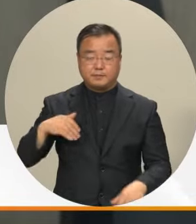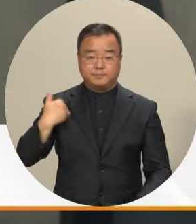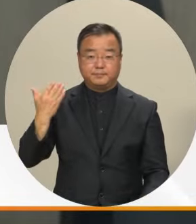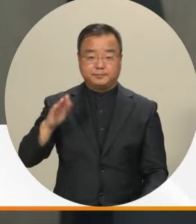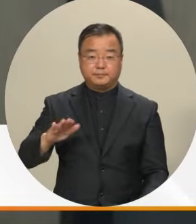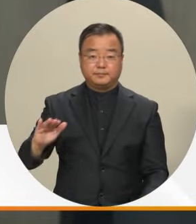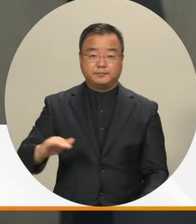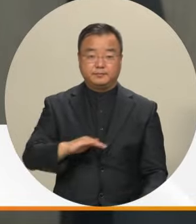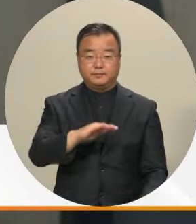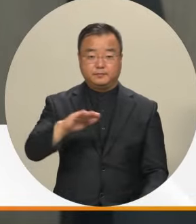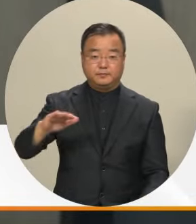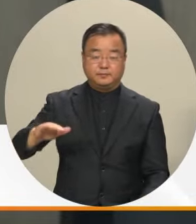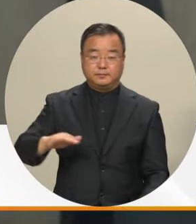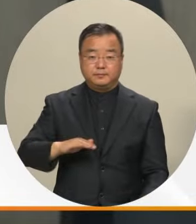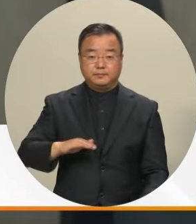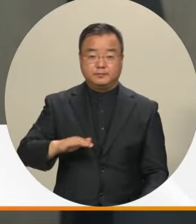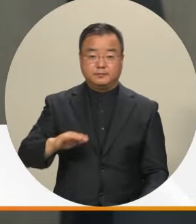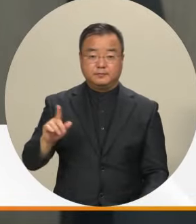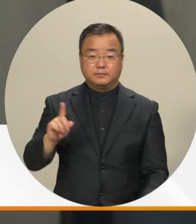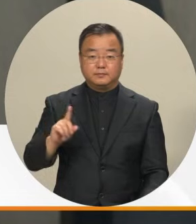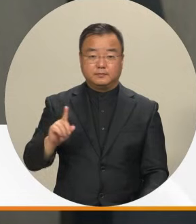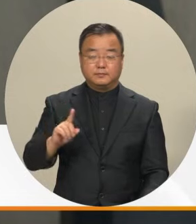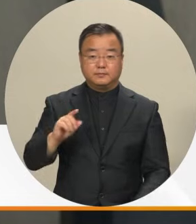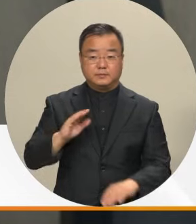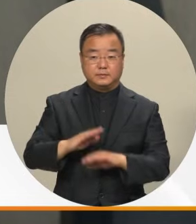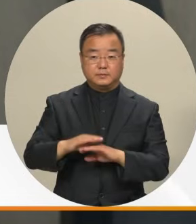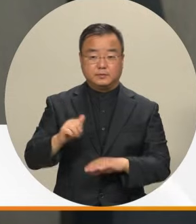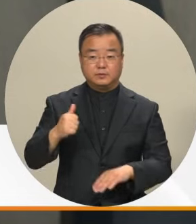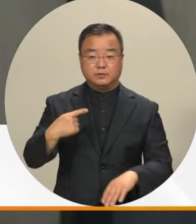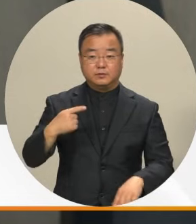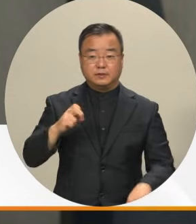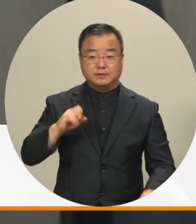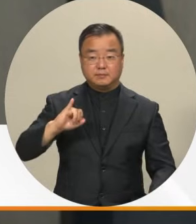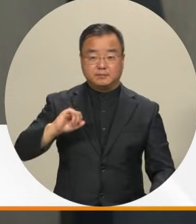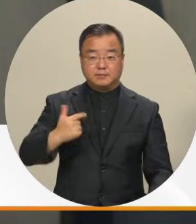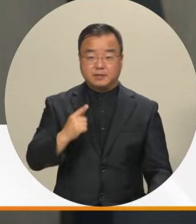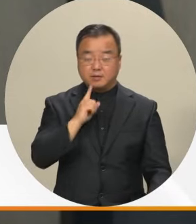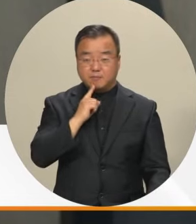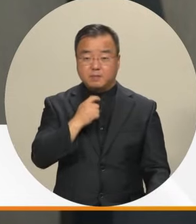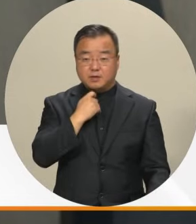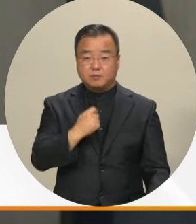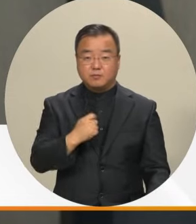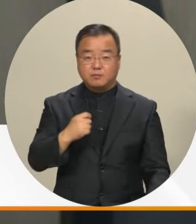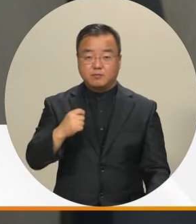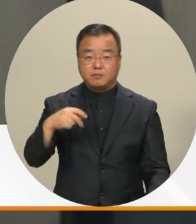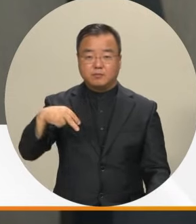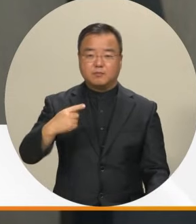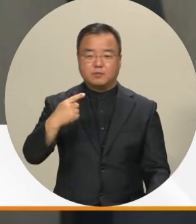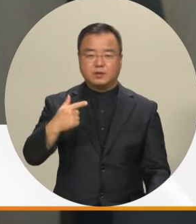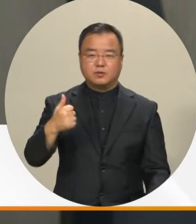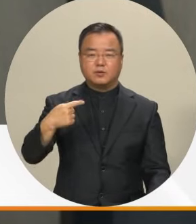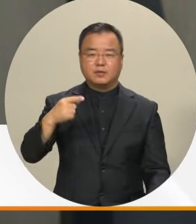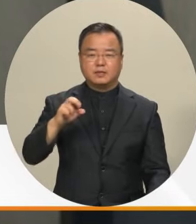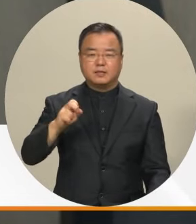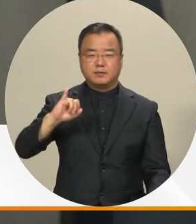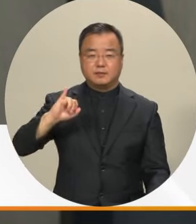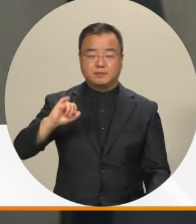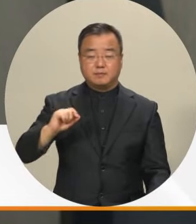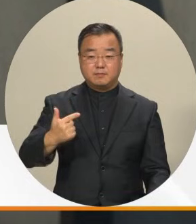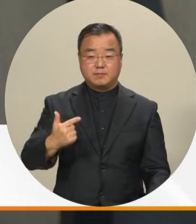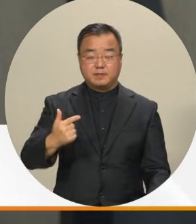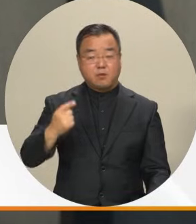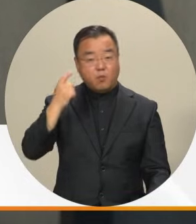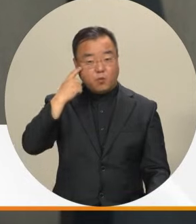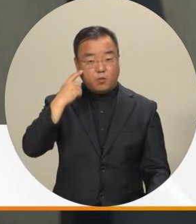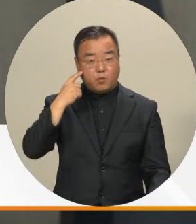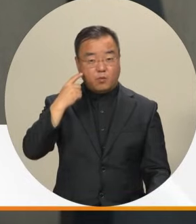우리는 손흥민이다네이 이야기를네 드리고 싶었습니다네 손흥민 선수 죄송합니다이